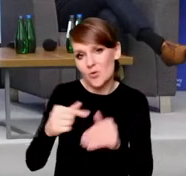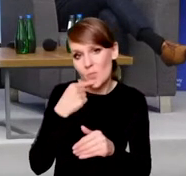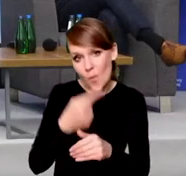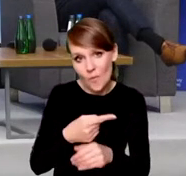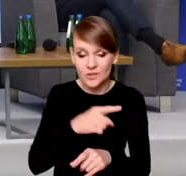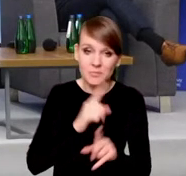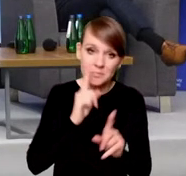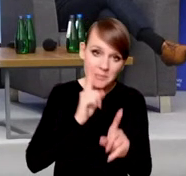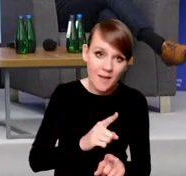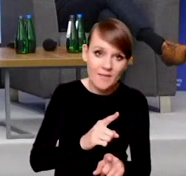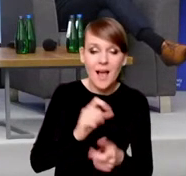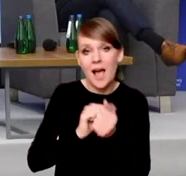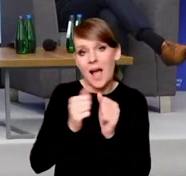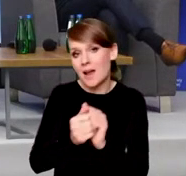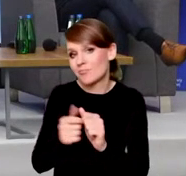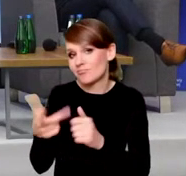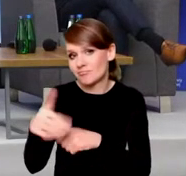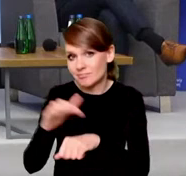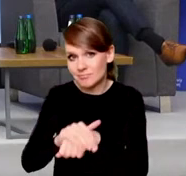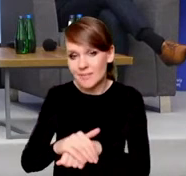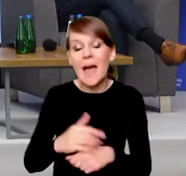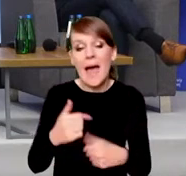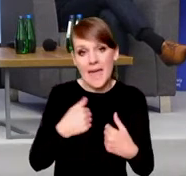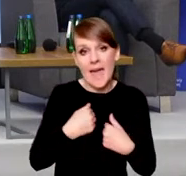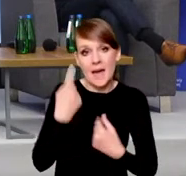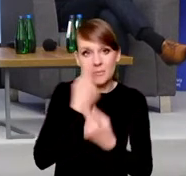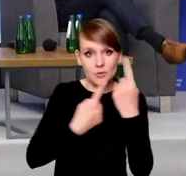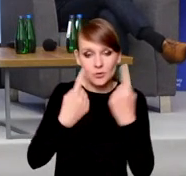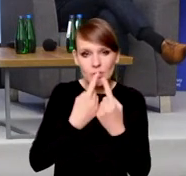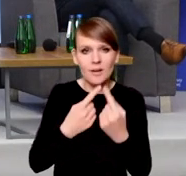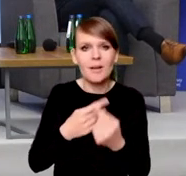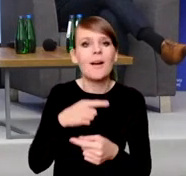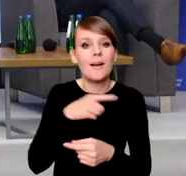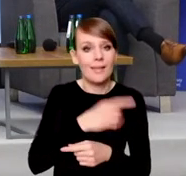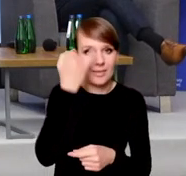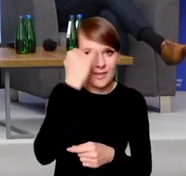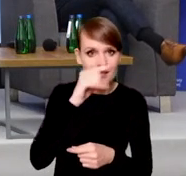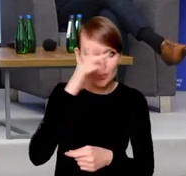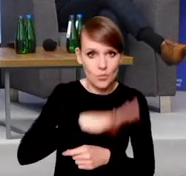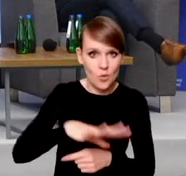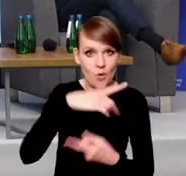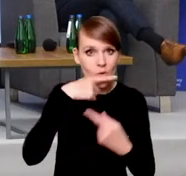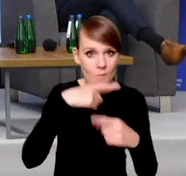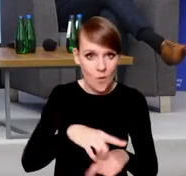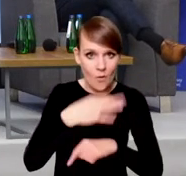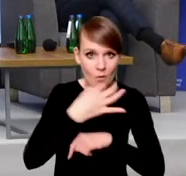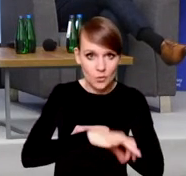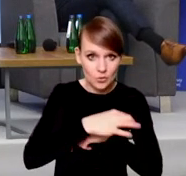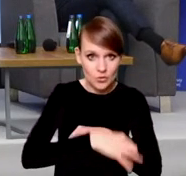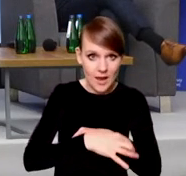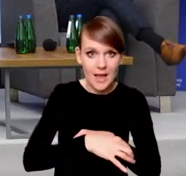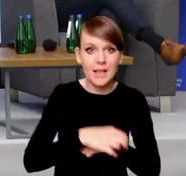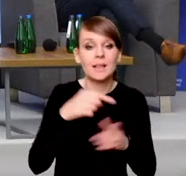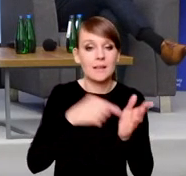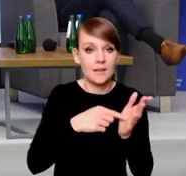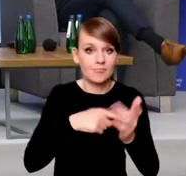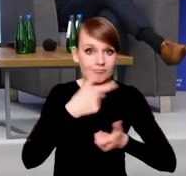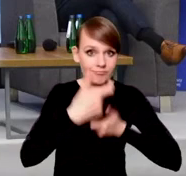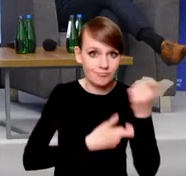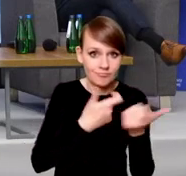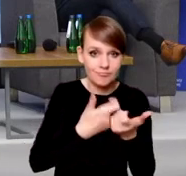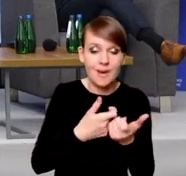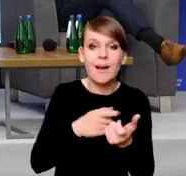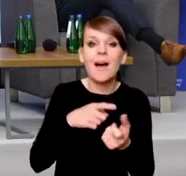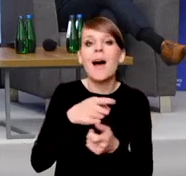nie zgodzić. Uważam, że dla studentów wprowadzenie tej idei społecznej odpowiedzialności uczelni w każdym z wymiarów to jest po